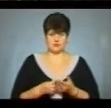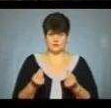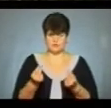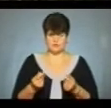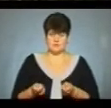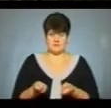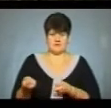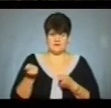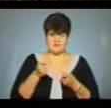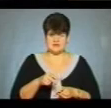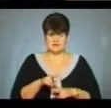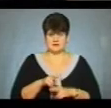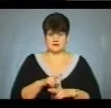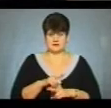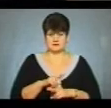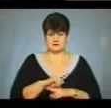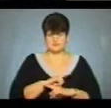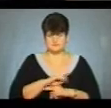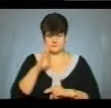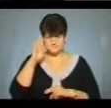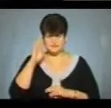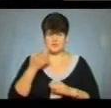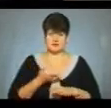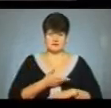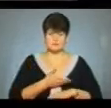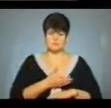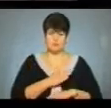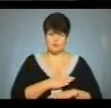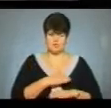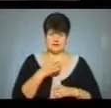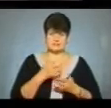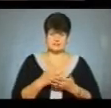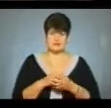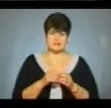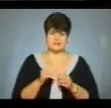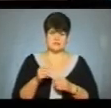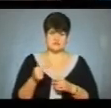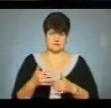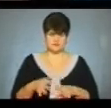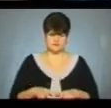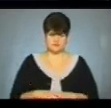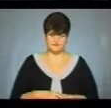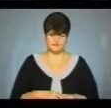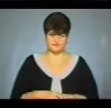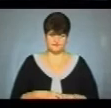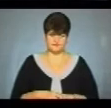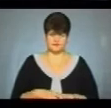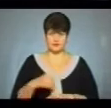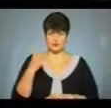тіла загиблих з Польщі. Зібрали 10 тисяч гривень, каже староста села Серетець Ігор Балтарович.